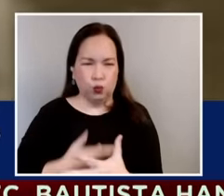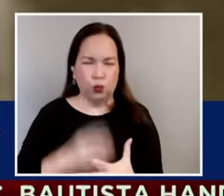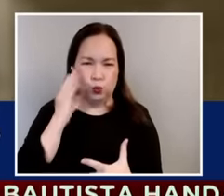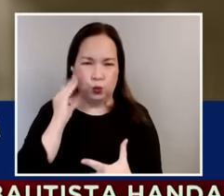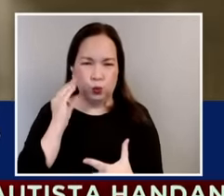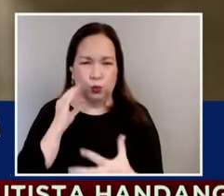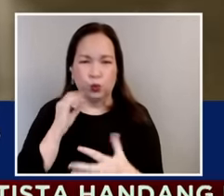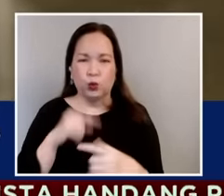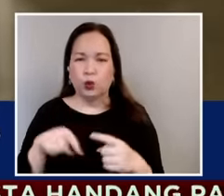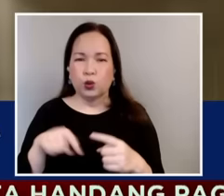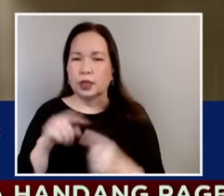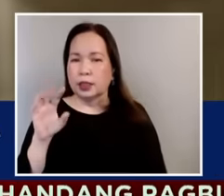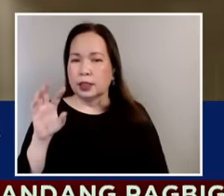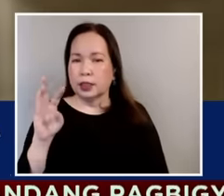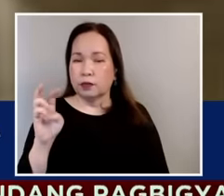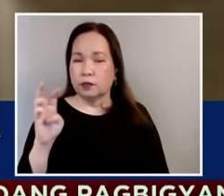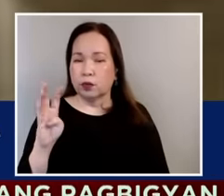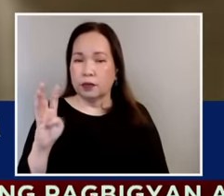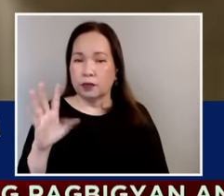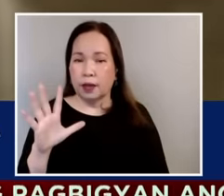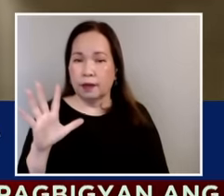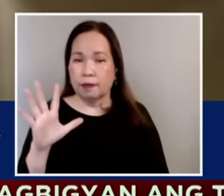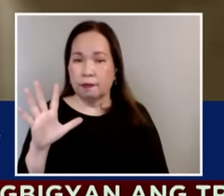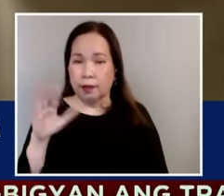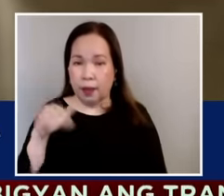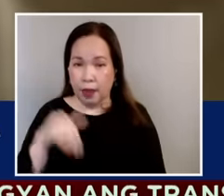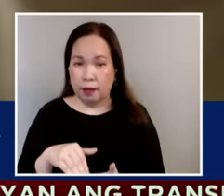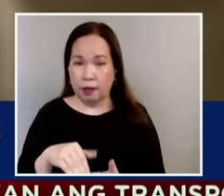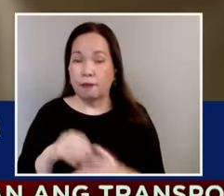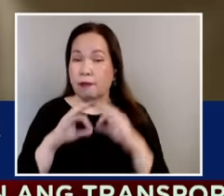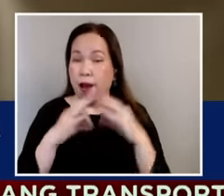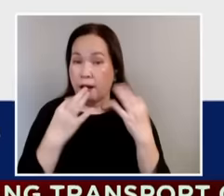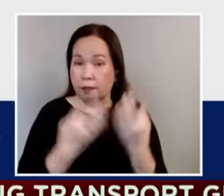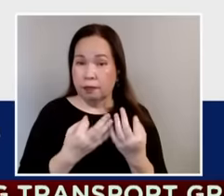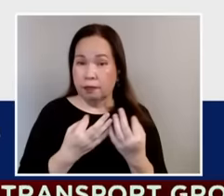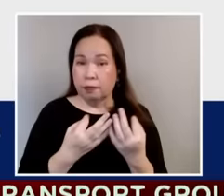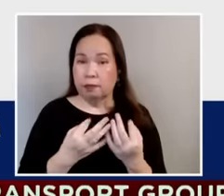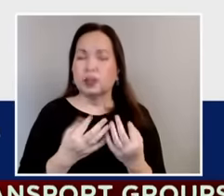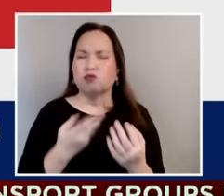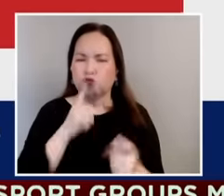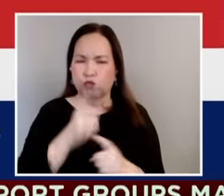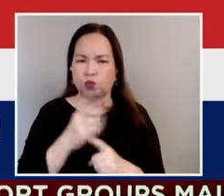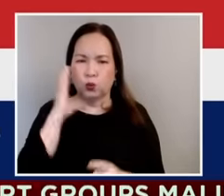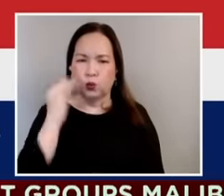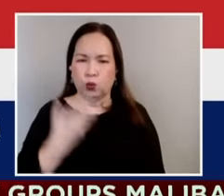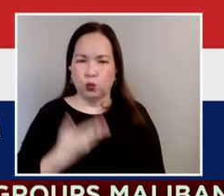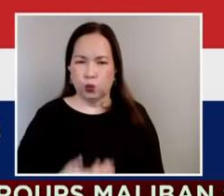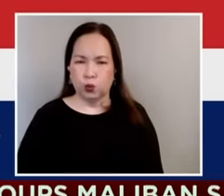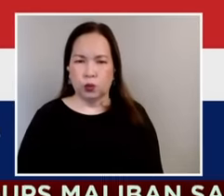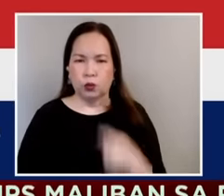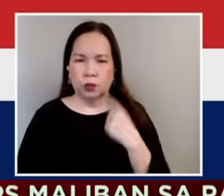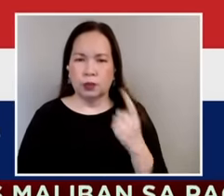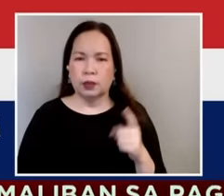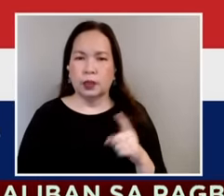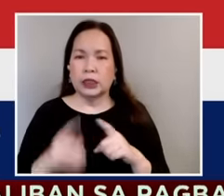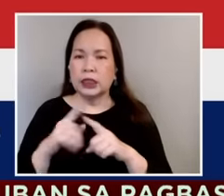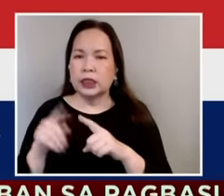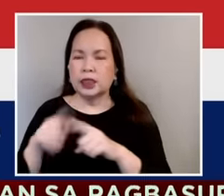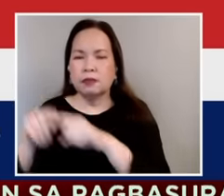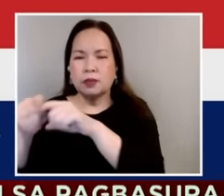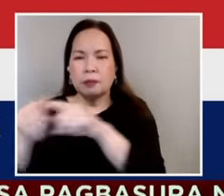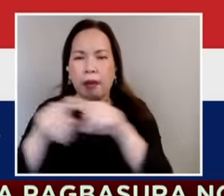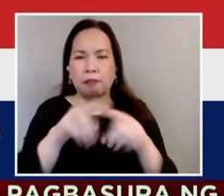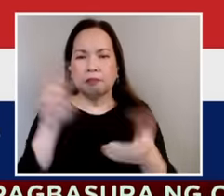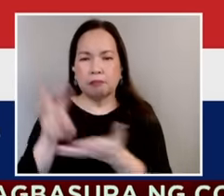lumalabas na 645,000 sa kanila ang nagugutom. it's different for every area.